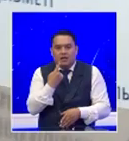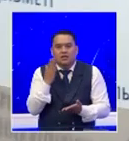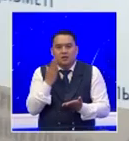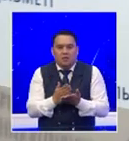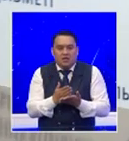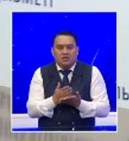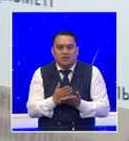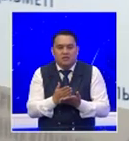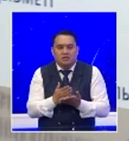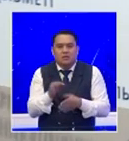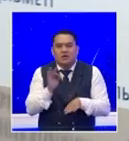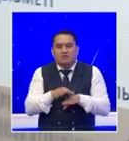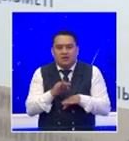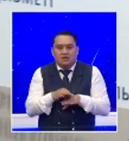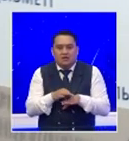имеющие какие-то симптомы,